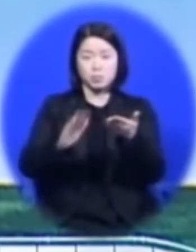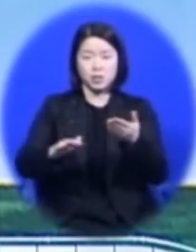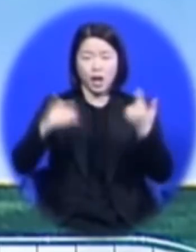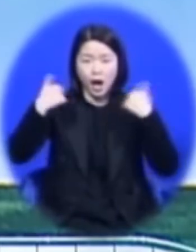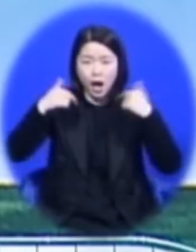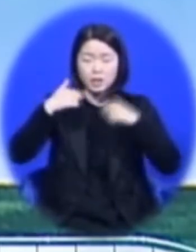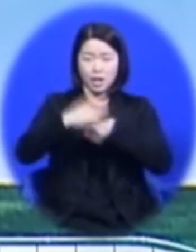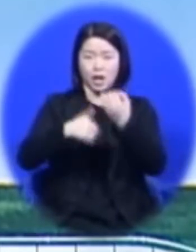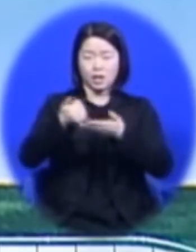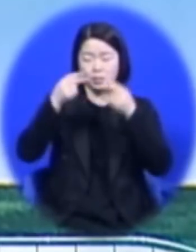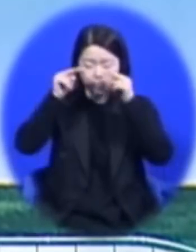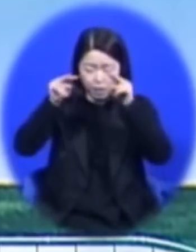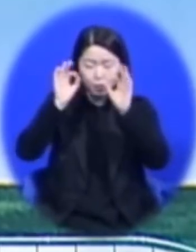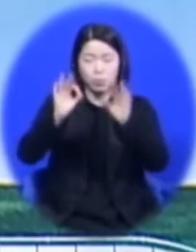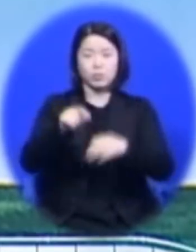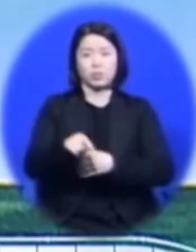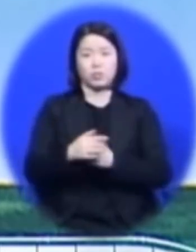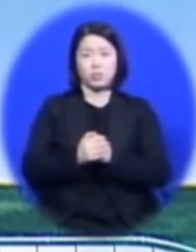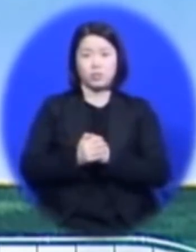하나님을 바라보라